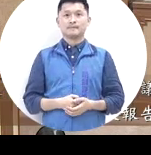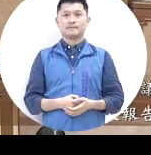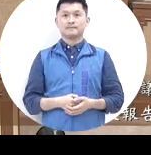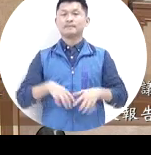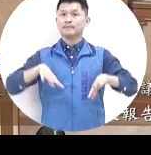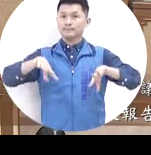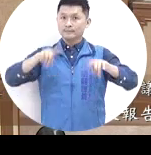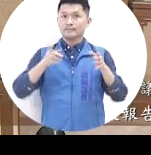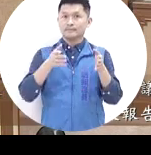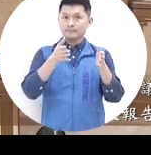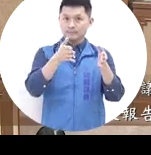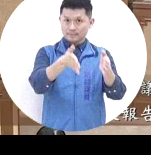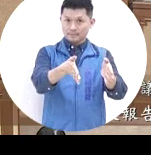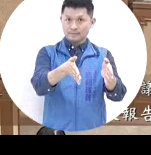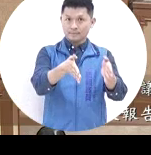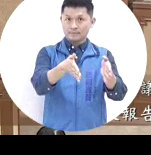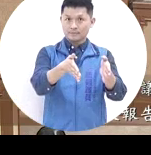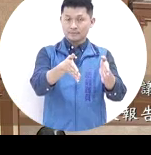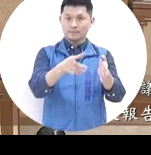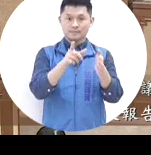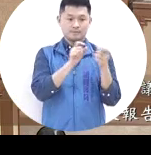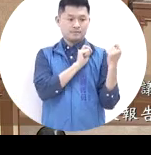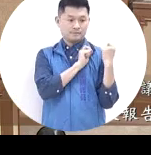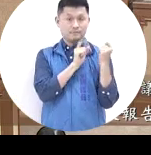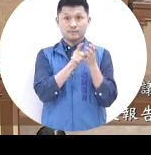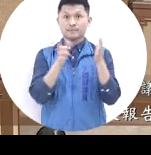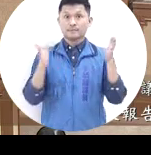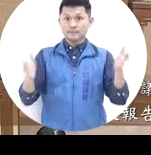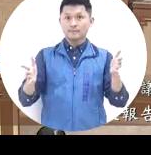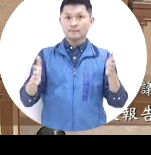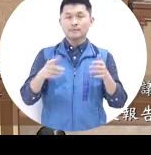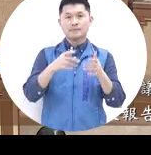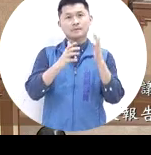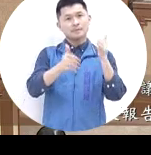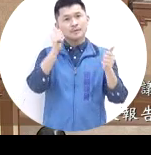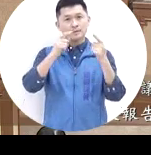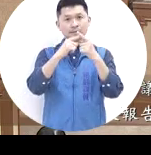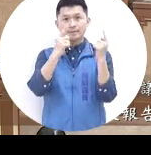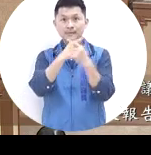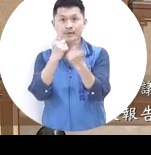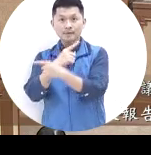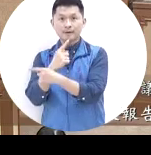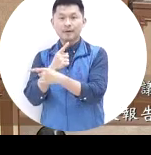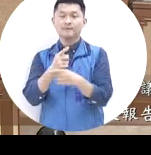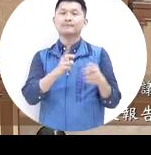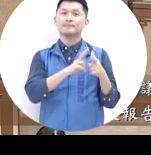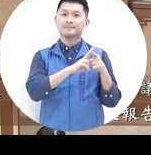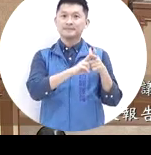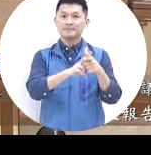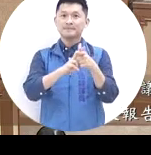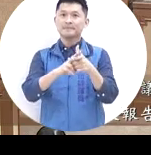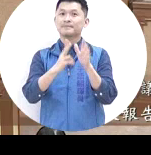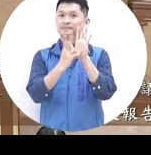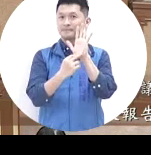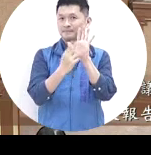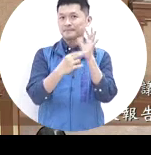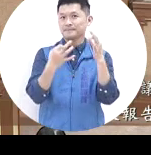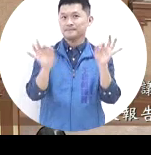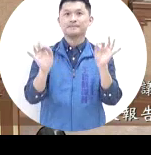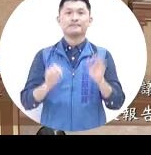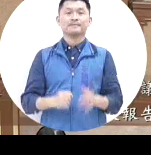就我们这段时间调整的主管来跟各位做一个简单的说明跟介